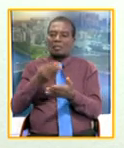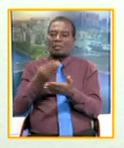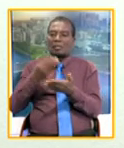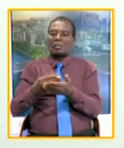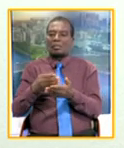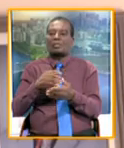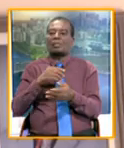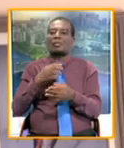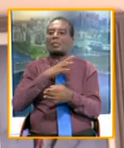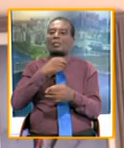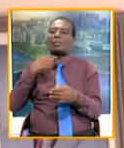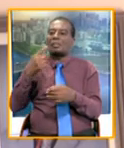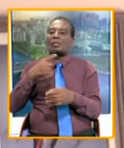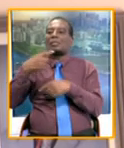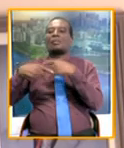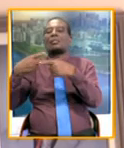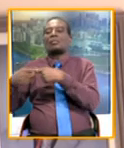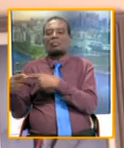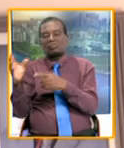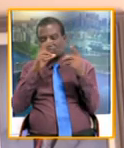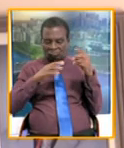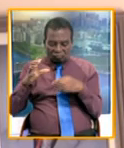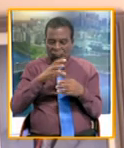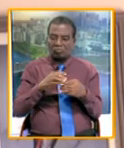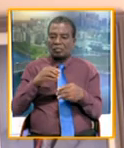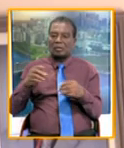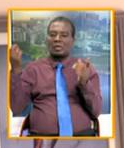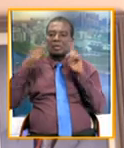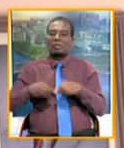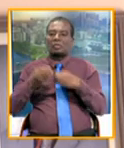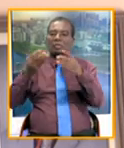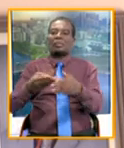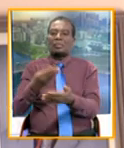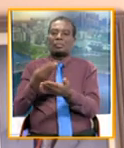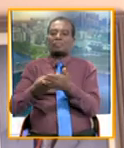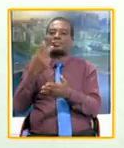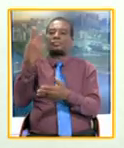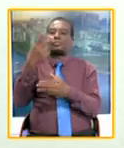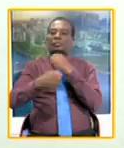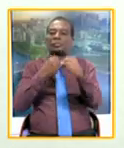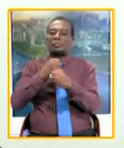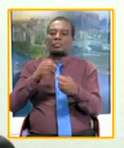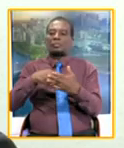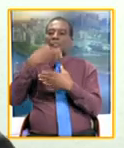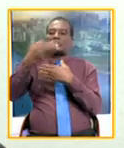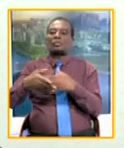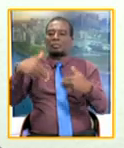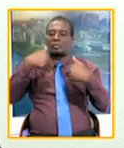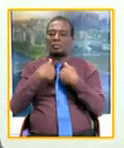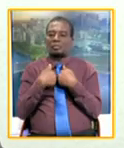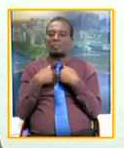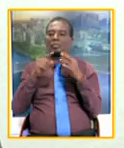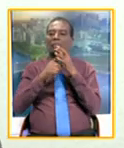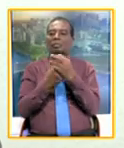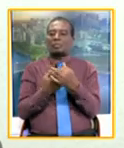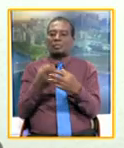vous débrouiller. Parce que lorsqu'elle vous accorde la bourse, 2 ans après avoir